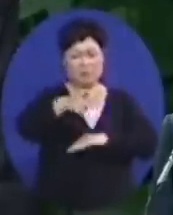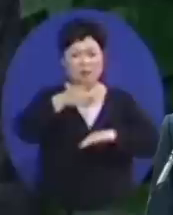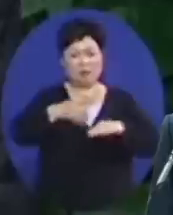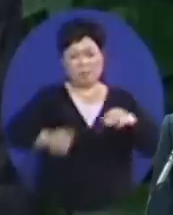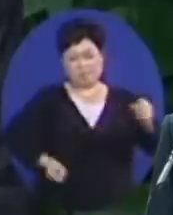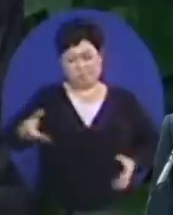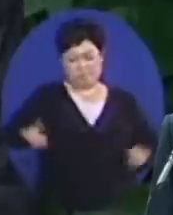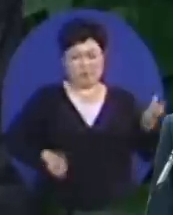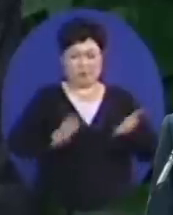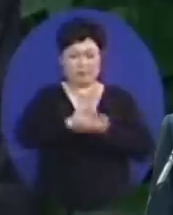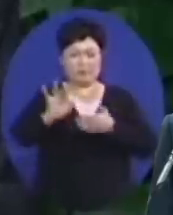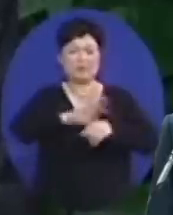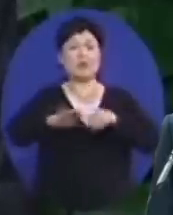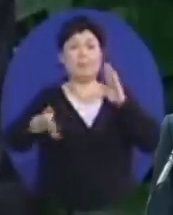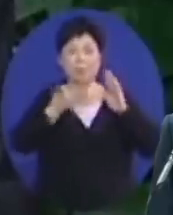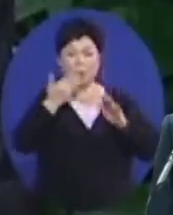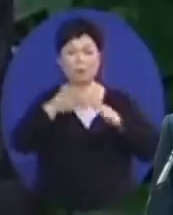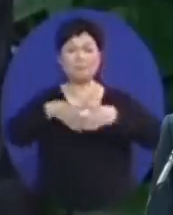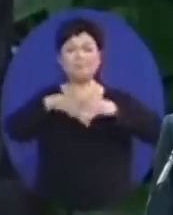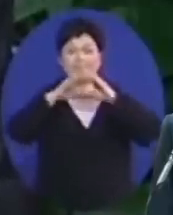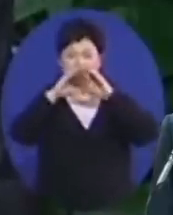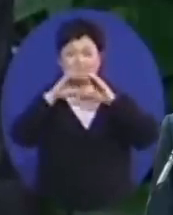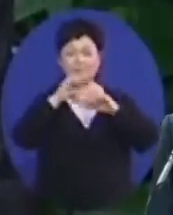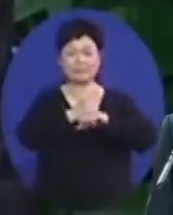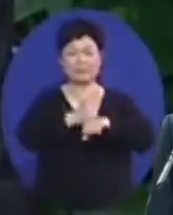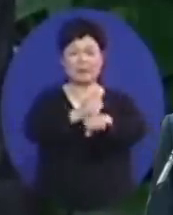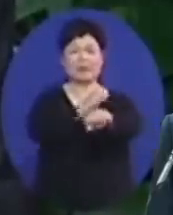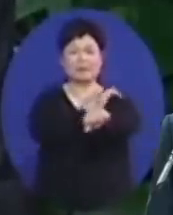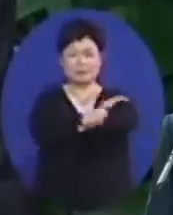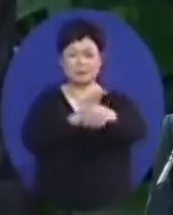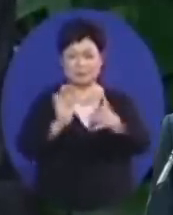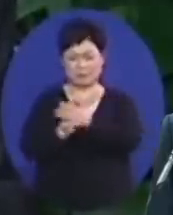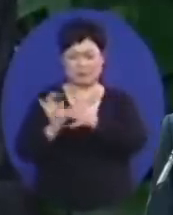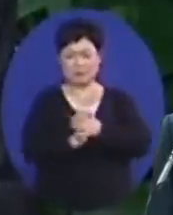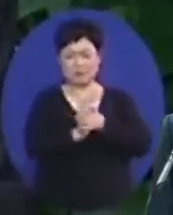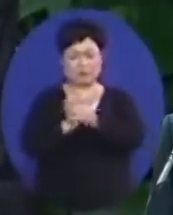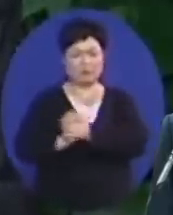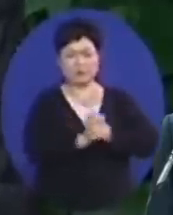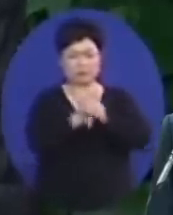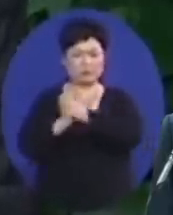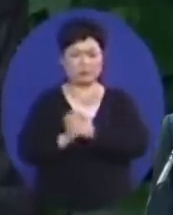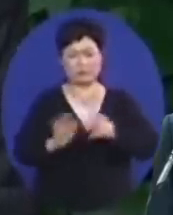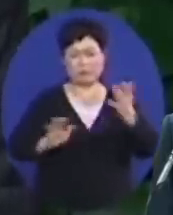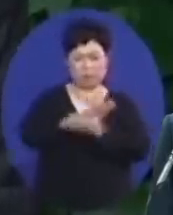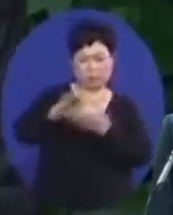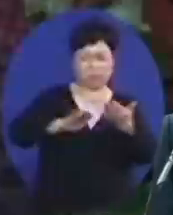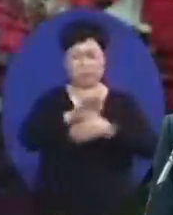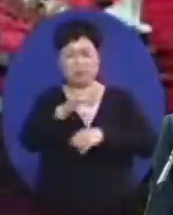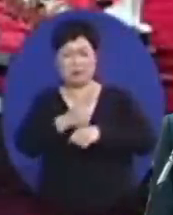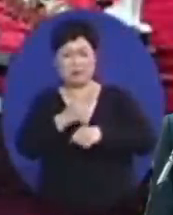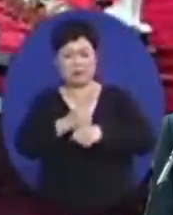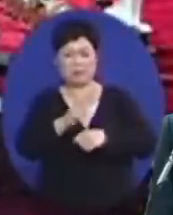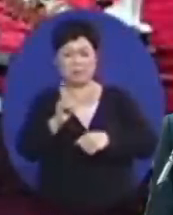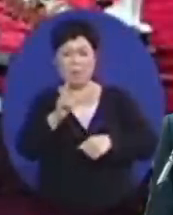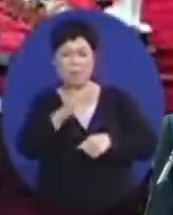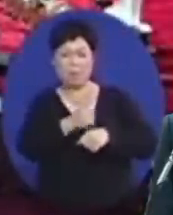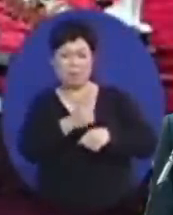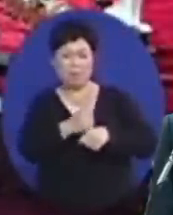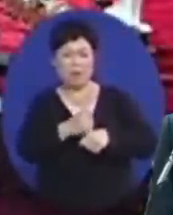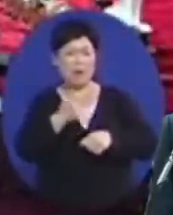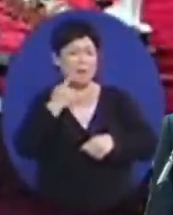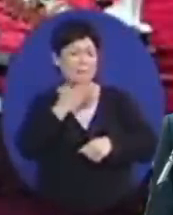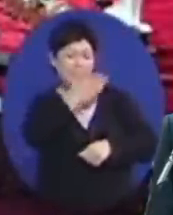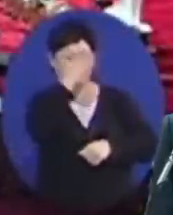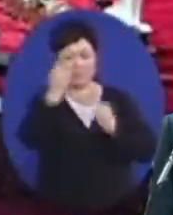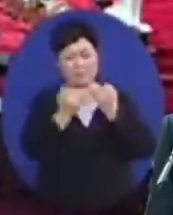했습니다. 잘 먹고 잘 입고 마시고 잘 마시고 친구들과 놀아나니 영웅이 되고 많은 아름다운